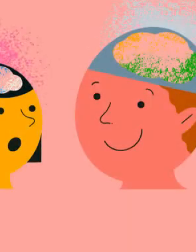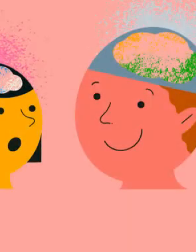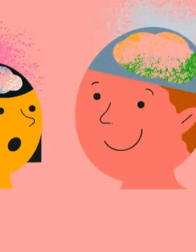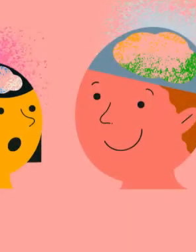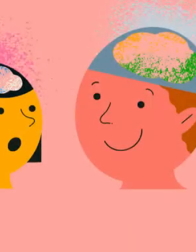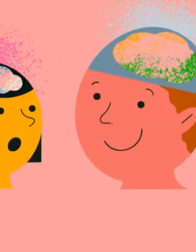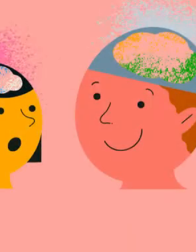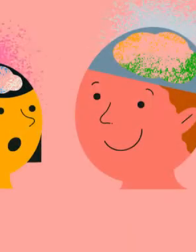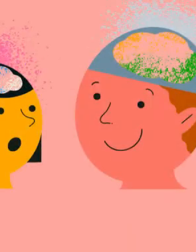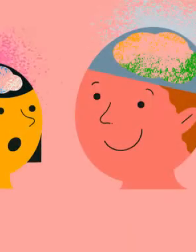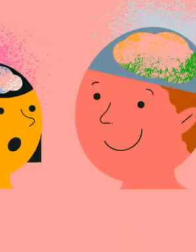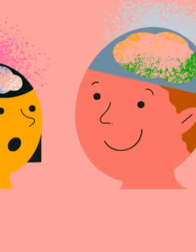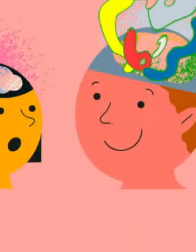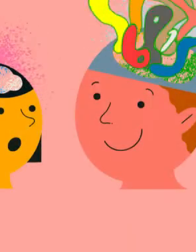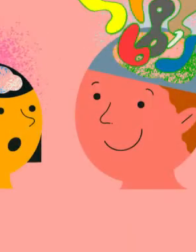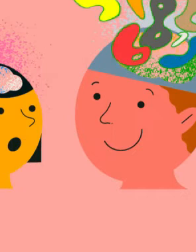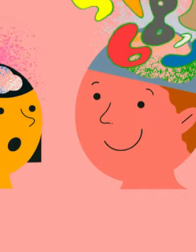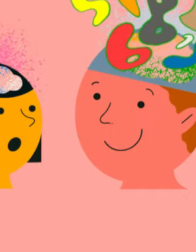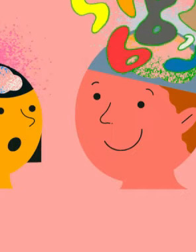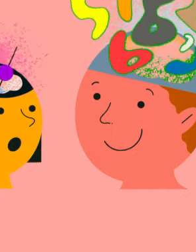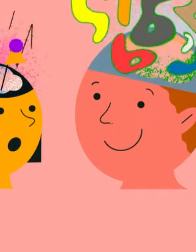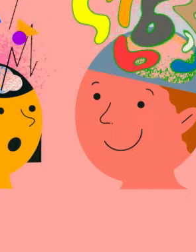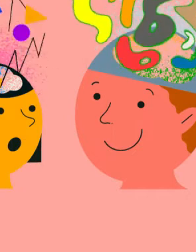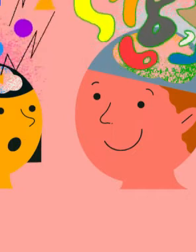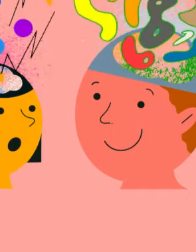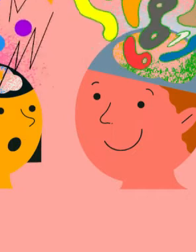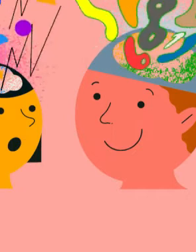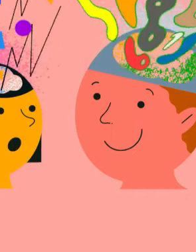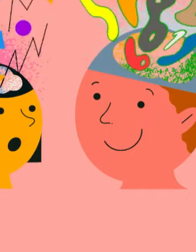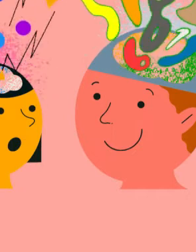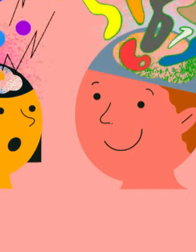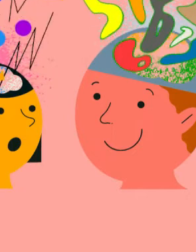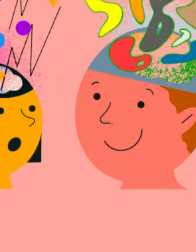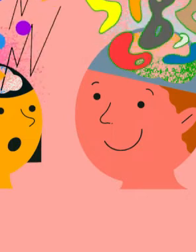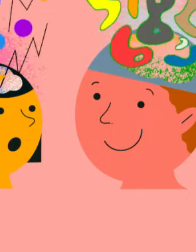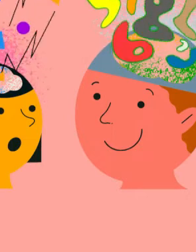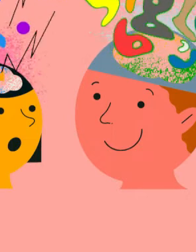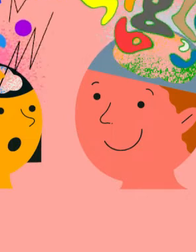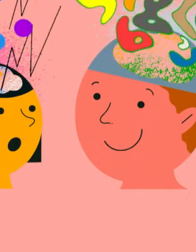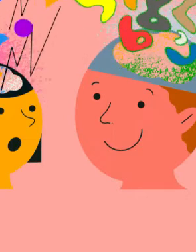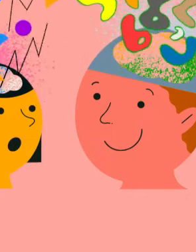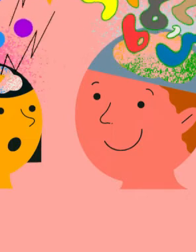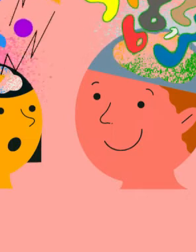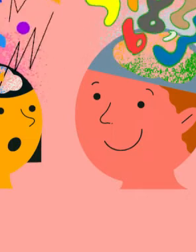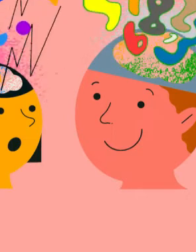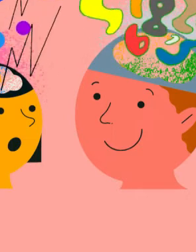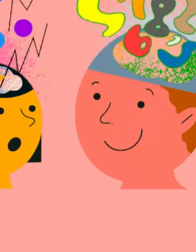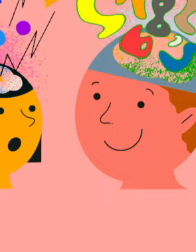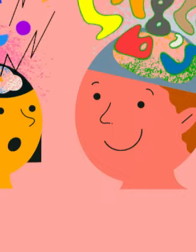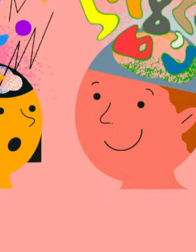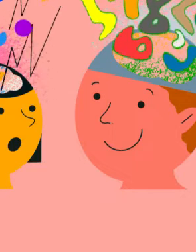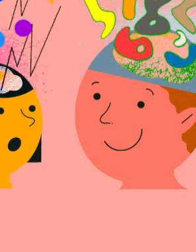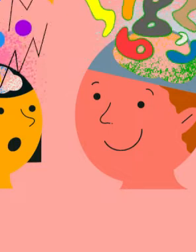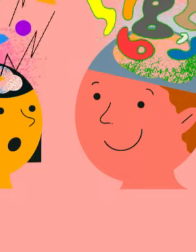シアター4オールラーニングへようこそ。これからある作品を感じたり解釈したりするためのウォ